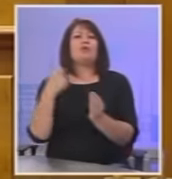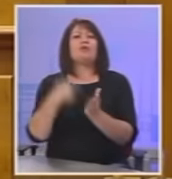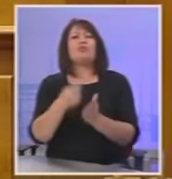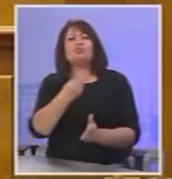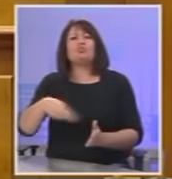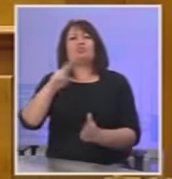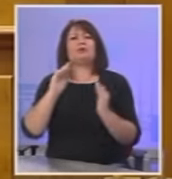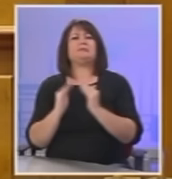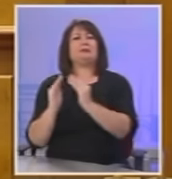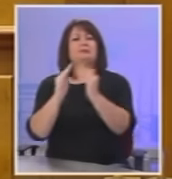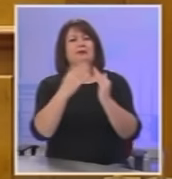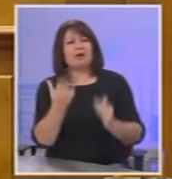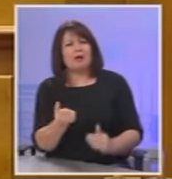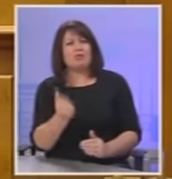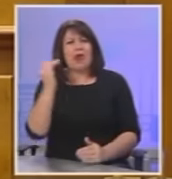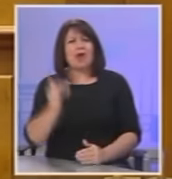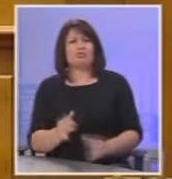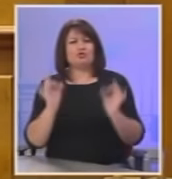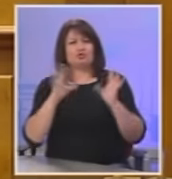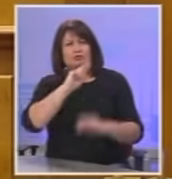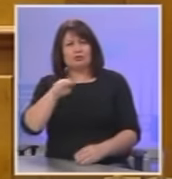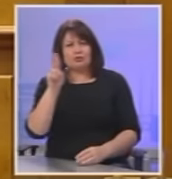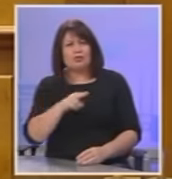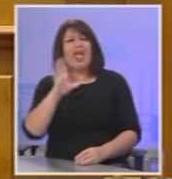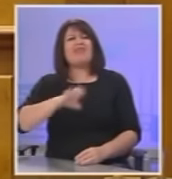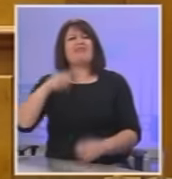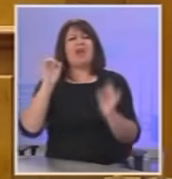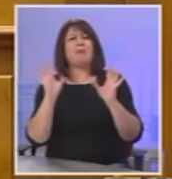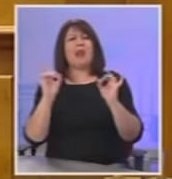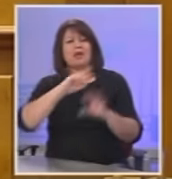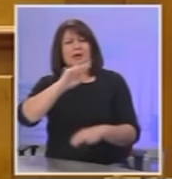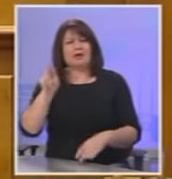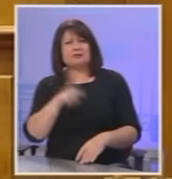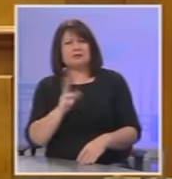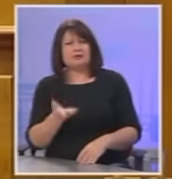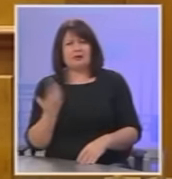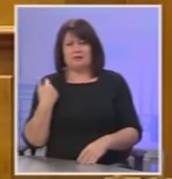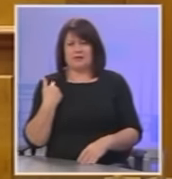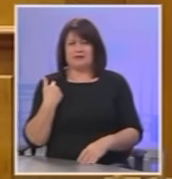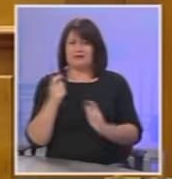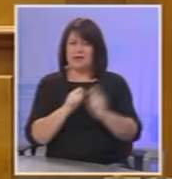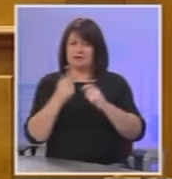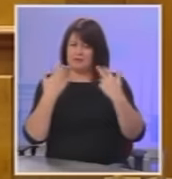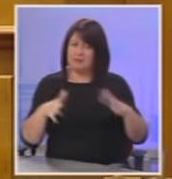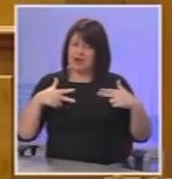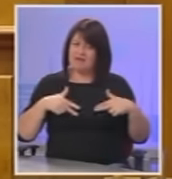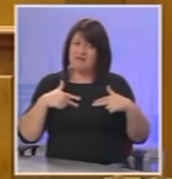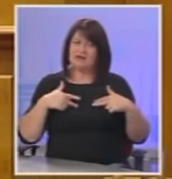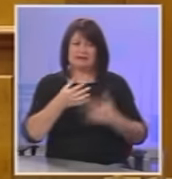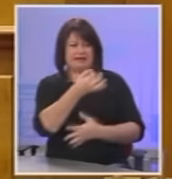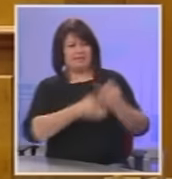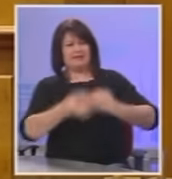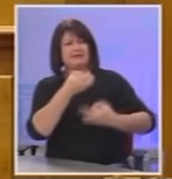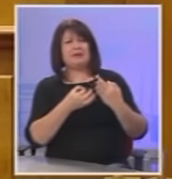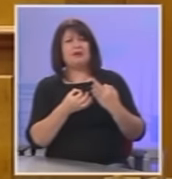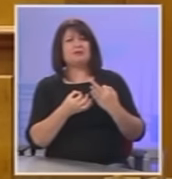ακίνητη περιουσία, καταργεί εκπτώσεις, απαλλαγές από το έμφυα που είχαν θεσπιστεί από τη δική μας κυβέρνηση, που εσείς μας λέγατε κιόλας